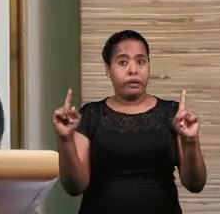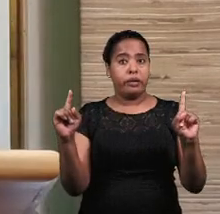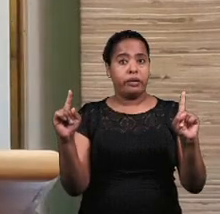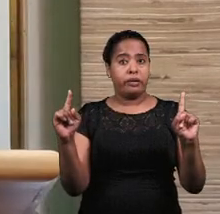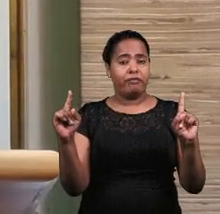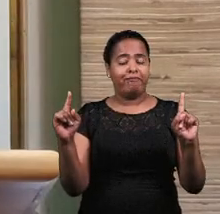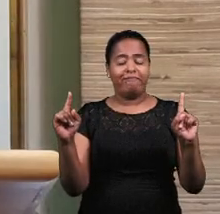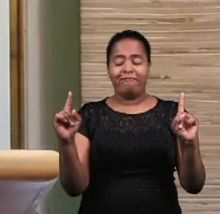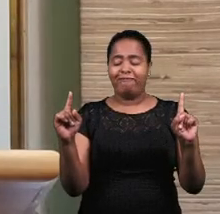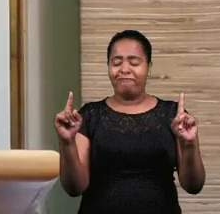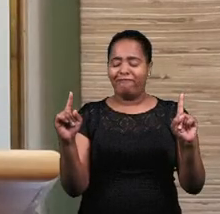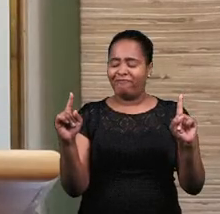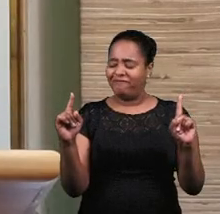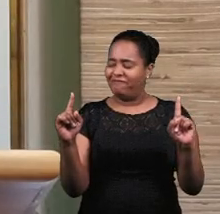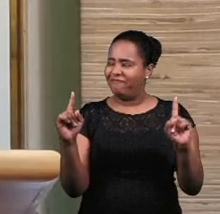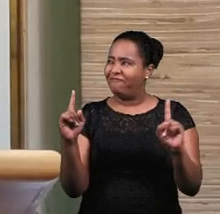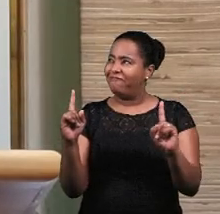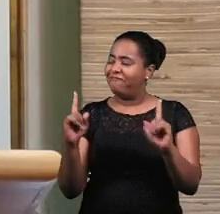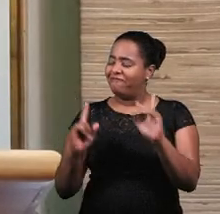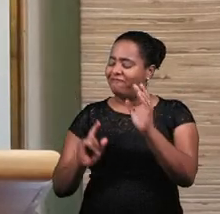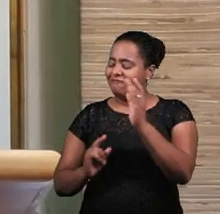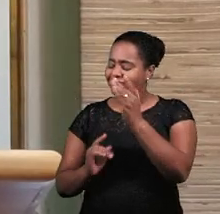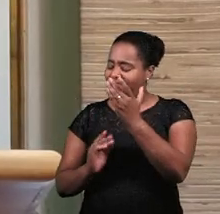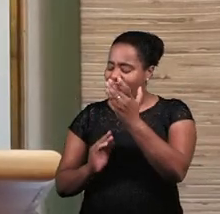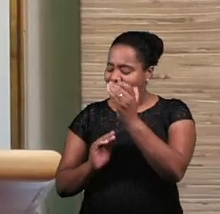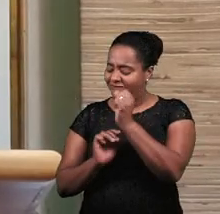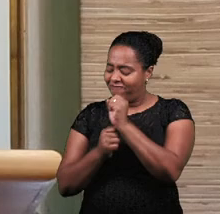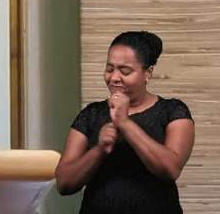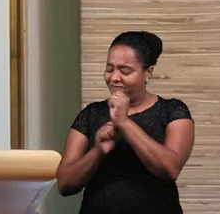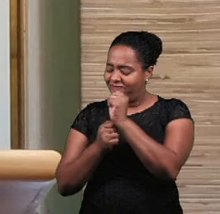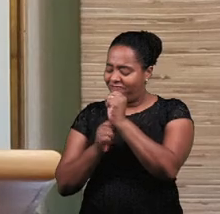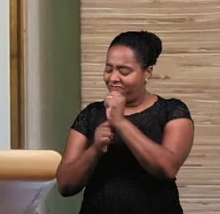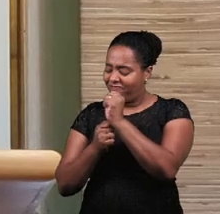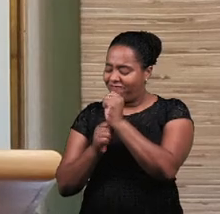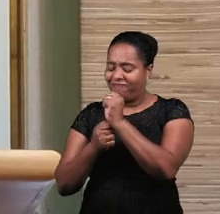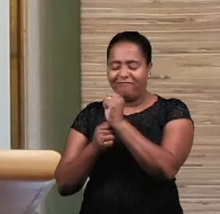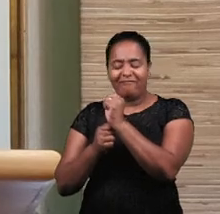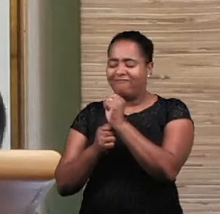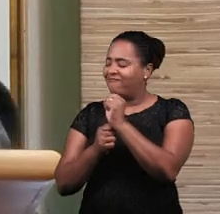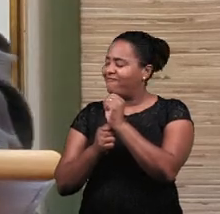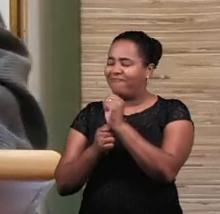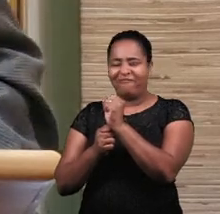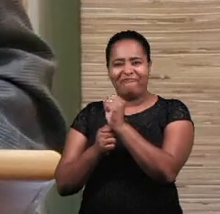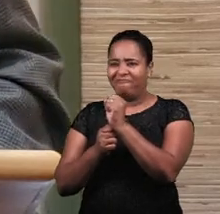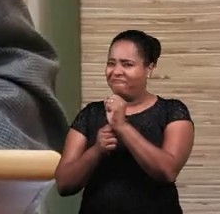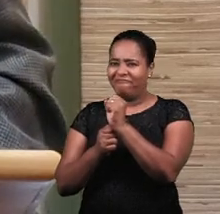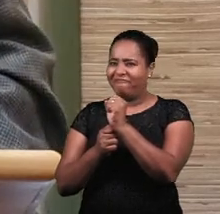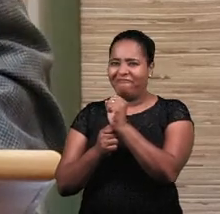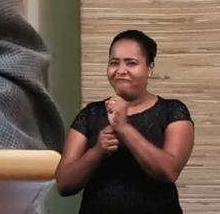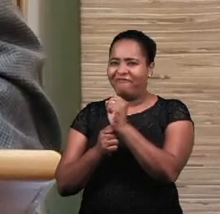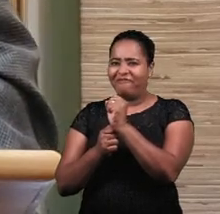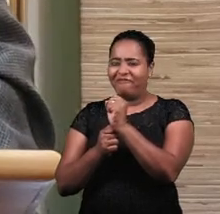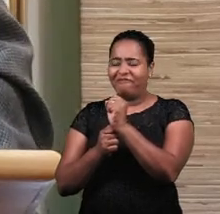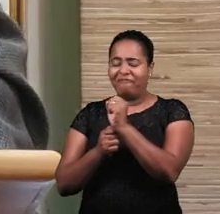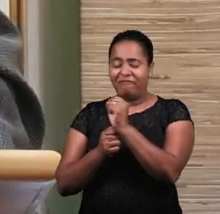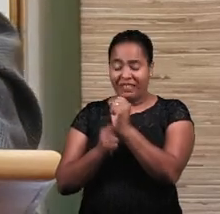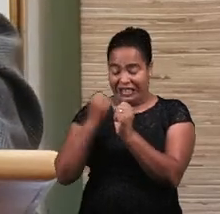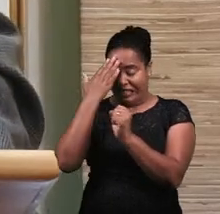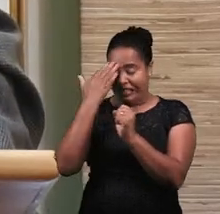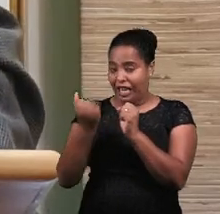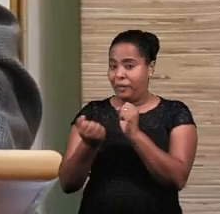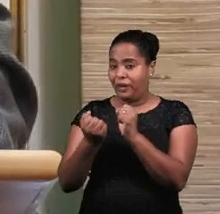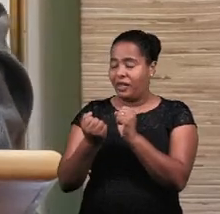chose, il n'entre pas dans le mystère du Créateur. Vous savez pourquoi? parce qu'il ne connaît pas l'auteur